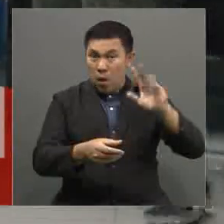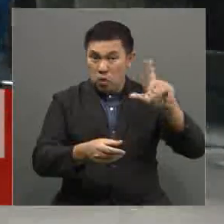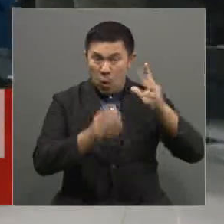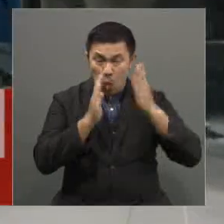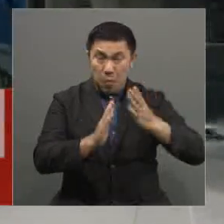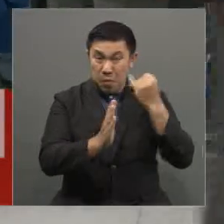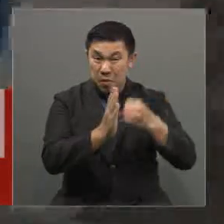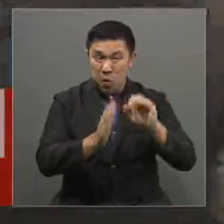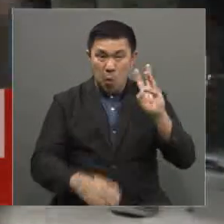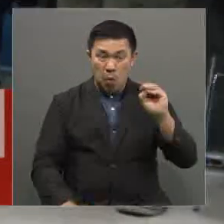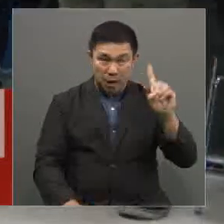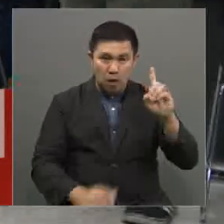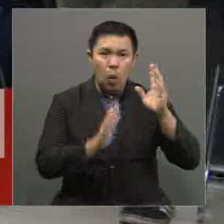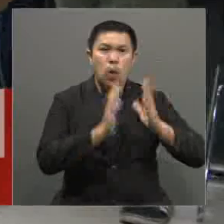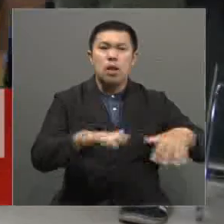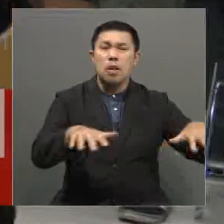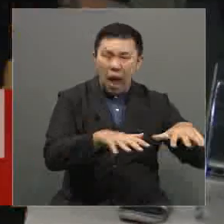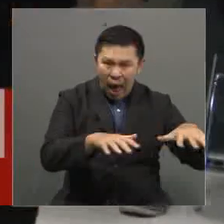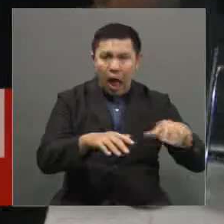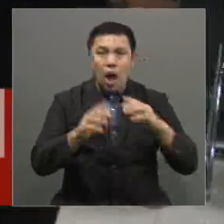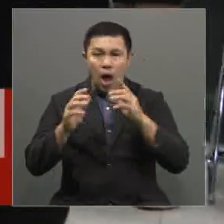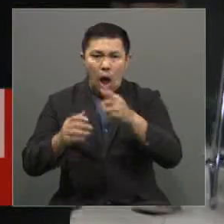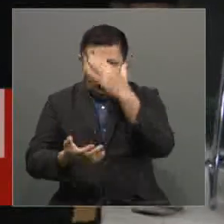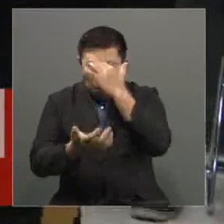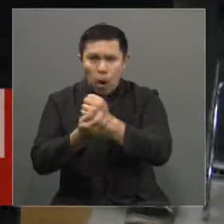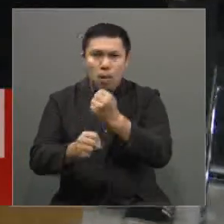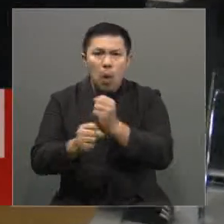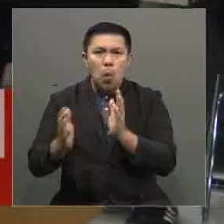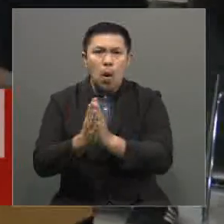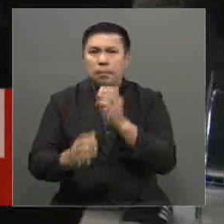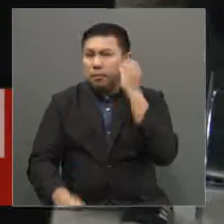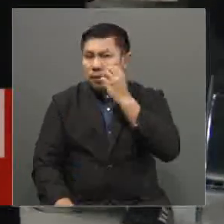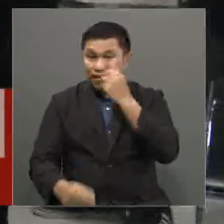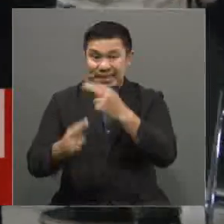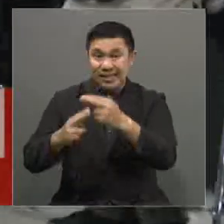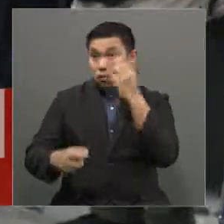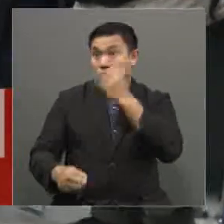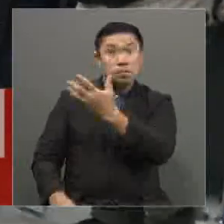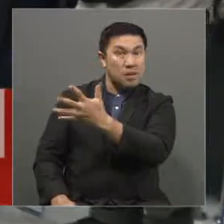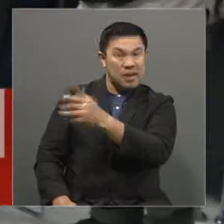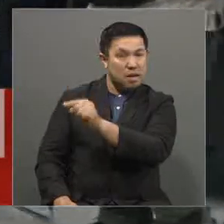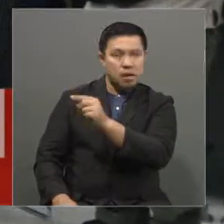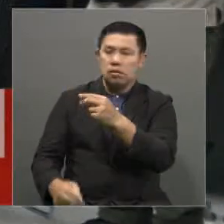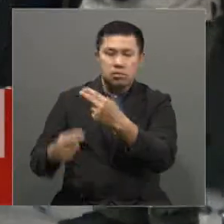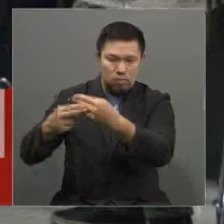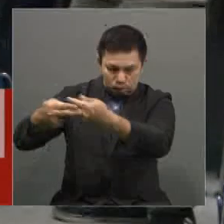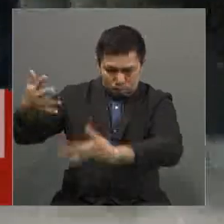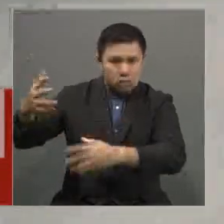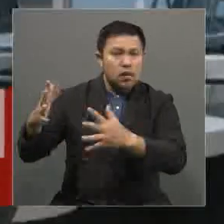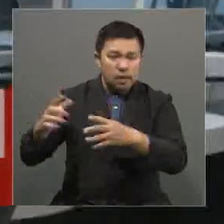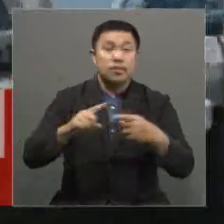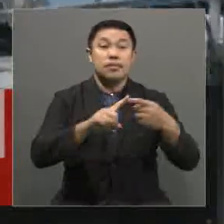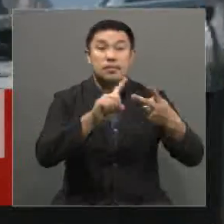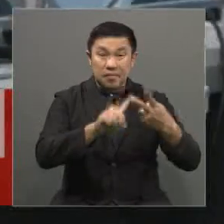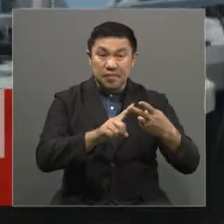61คนเป็นพลเรือนและตำรวจซึ่งเป็นลูกน้องของบิ๊กโจ๊กนะคะอันนี้ไม่มีชื่อบิ๊กโจ๊กนะในสำนวนคดีนั้นนะคะส่วนอีก